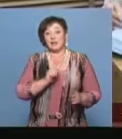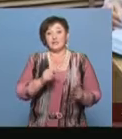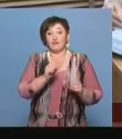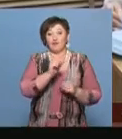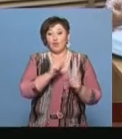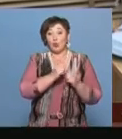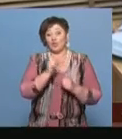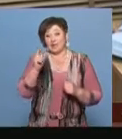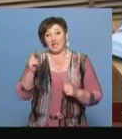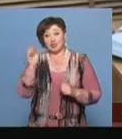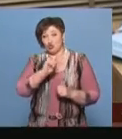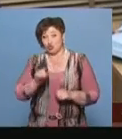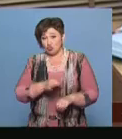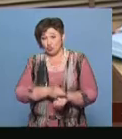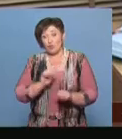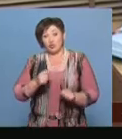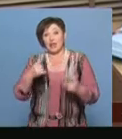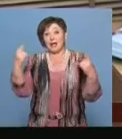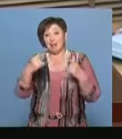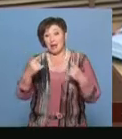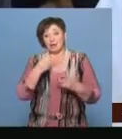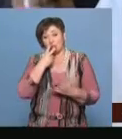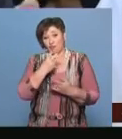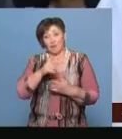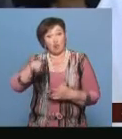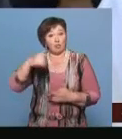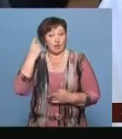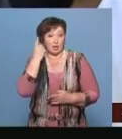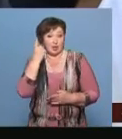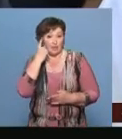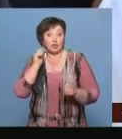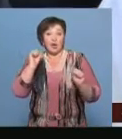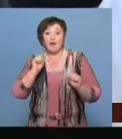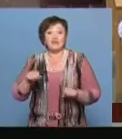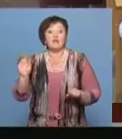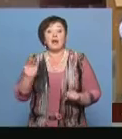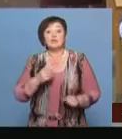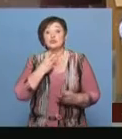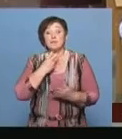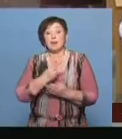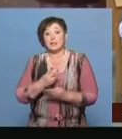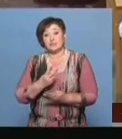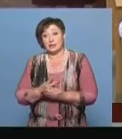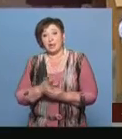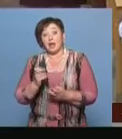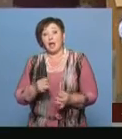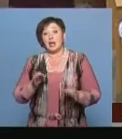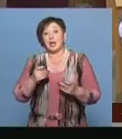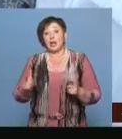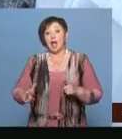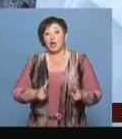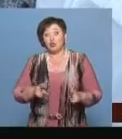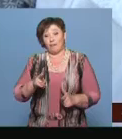по московскому времени. Номер на экране. Кстати, у 11-классников есть возможность посмотреть, какие задания в этом году были